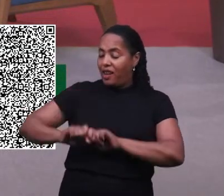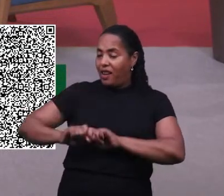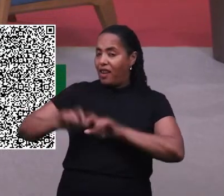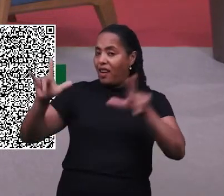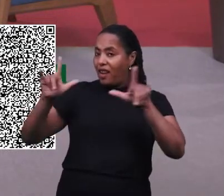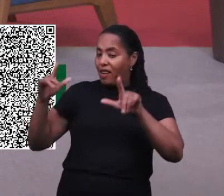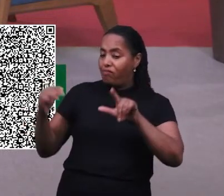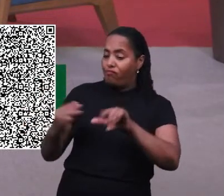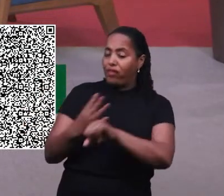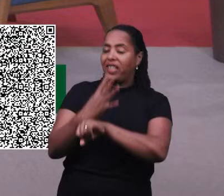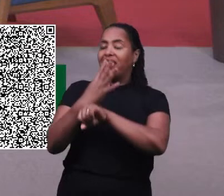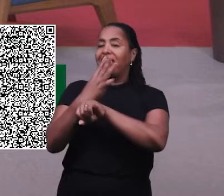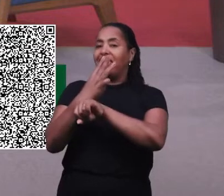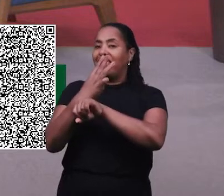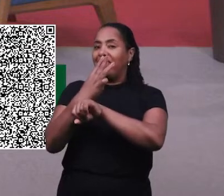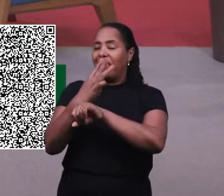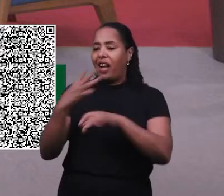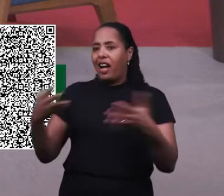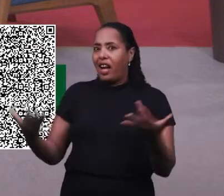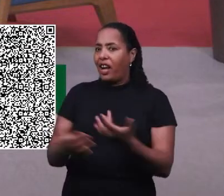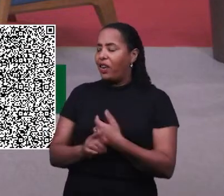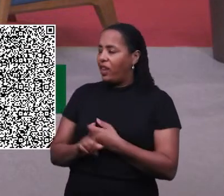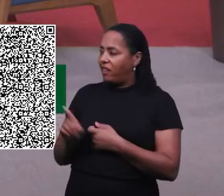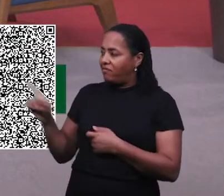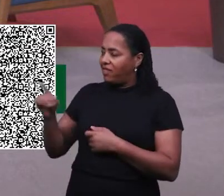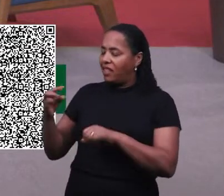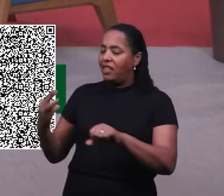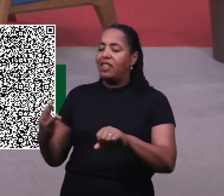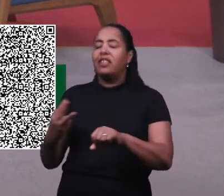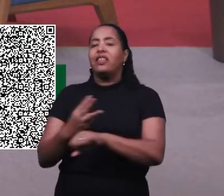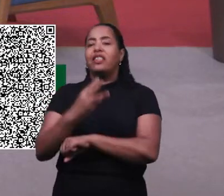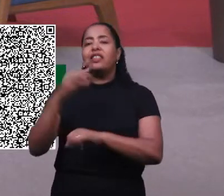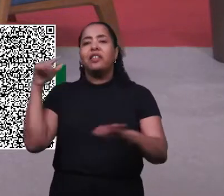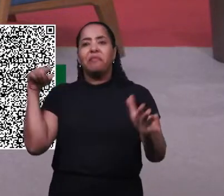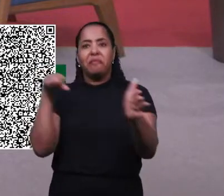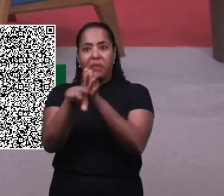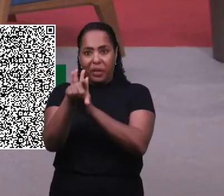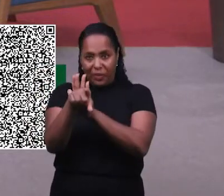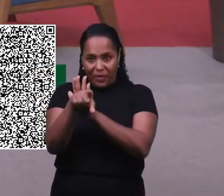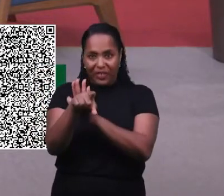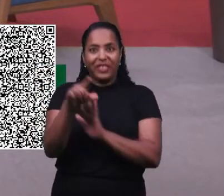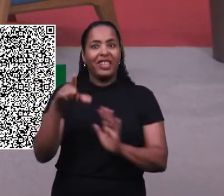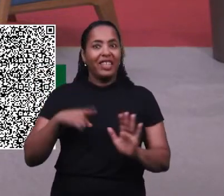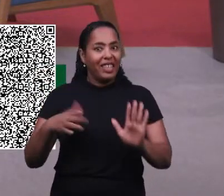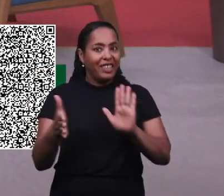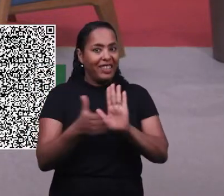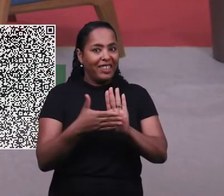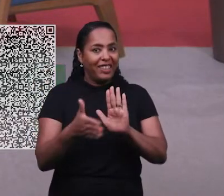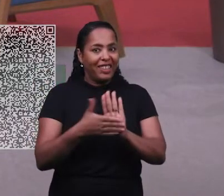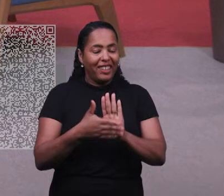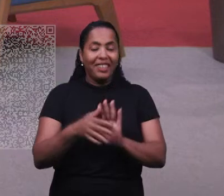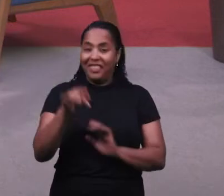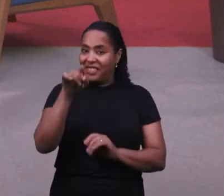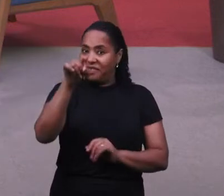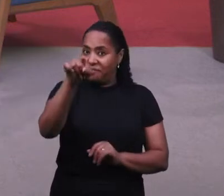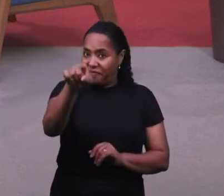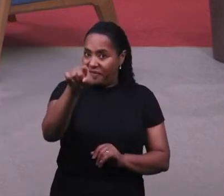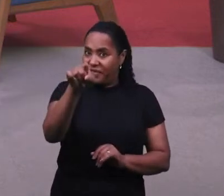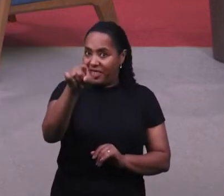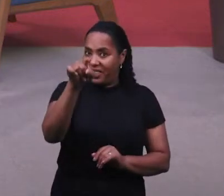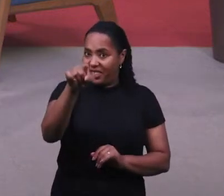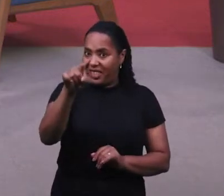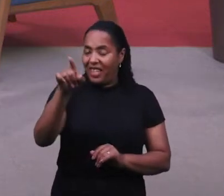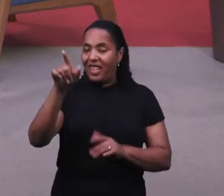vous allez être dirigé vers WhatsApp. Mais là, il y aura une question proposée afin que vous puissiez